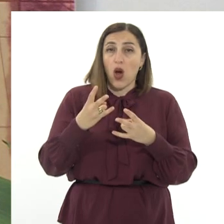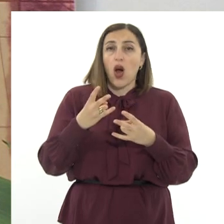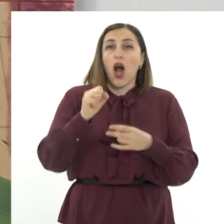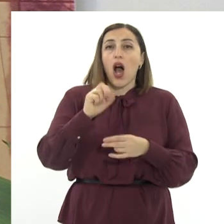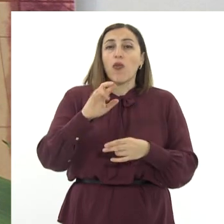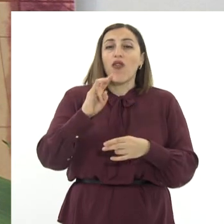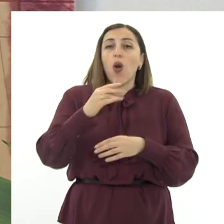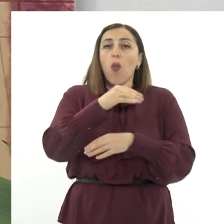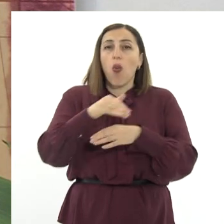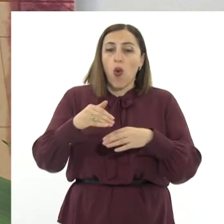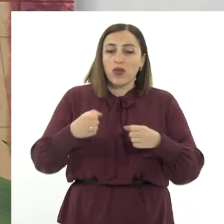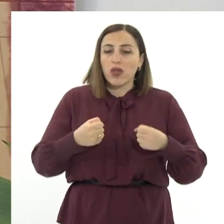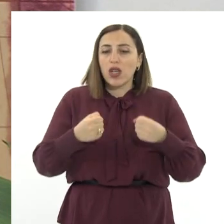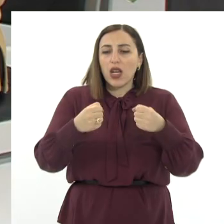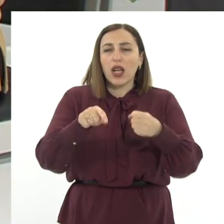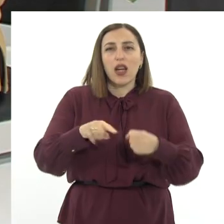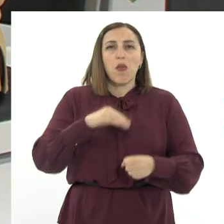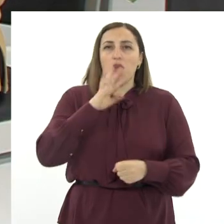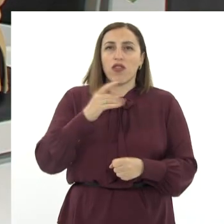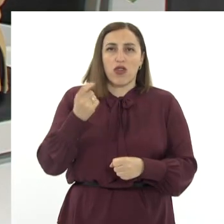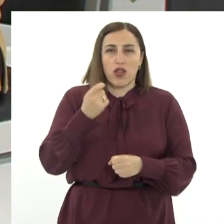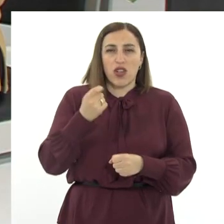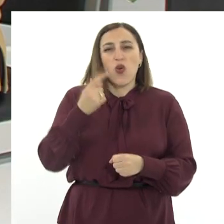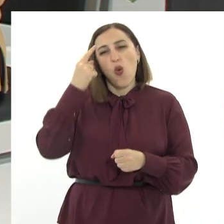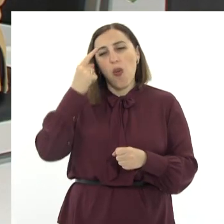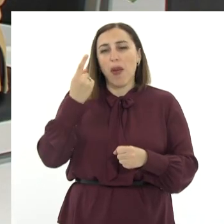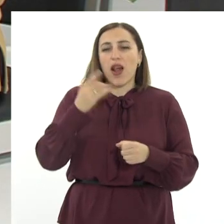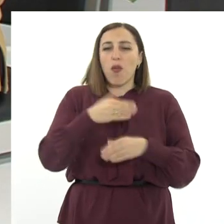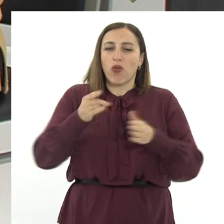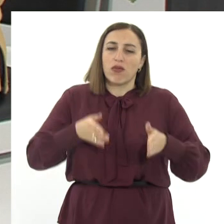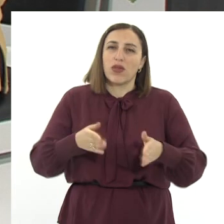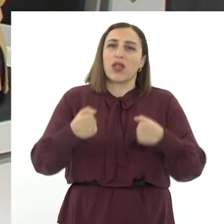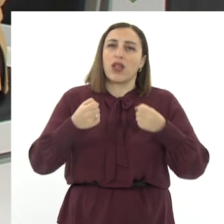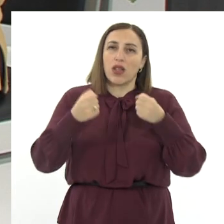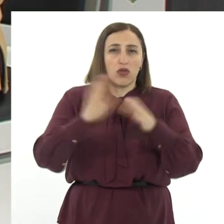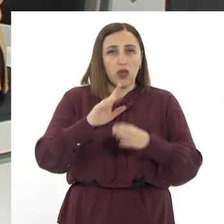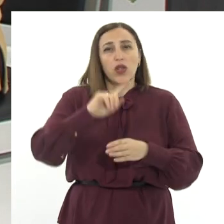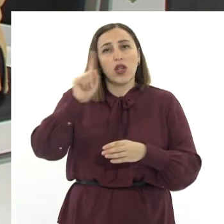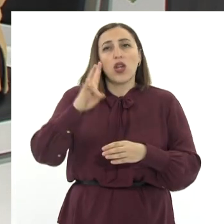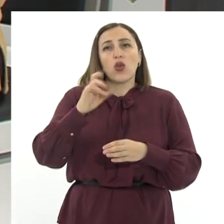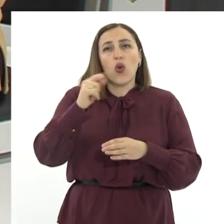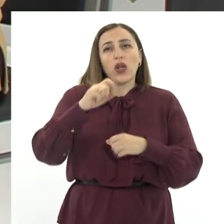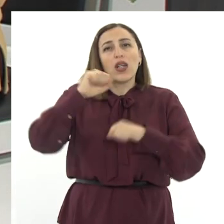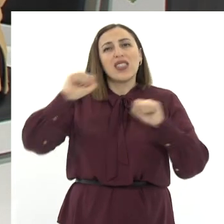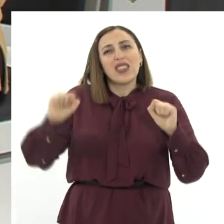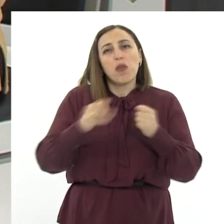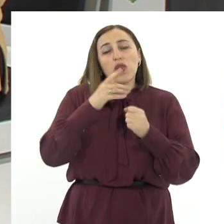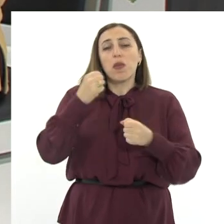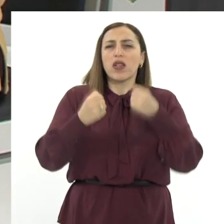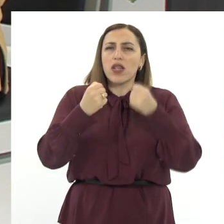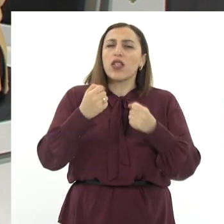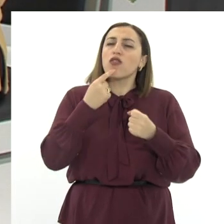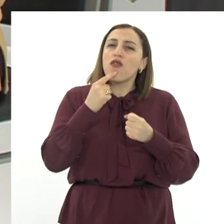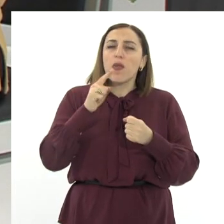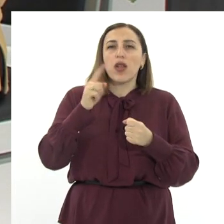ենթադրենք Աբովյան փողոցի վրա քշել իմանաք, այդ պահը սովորեցնում են, դուք մտա ինքը Ոչ, ինքը պետք է նորքում ձմեռը կարողանա